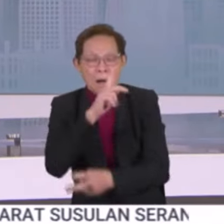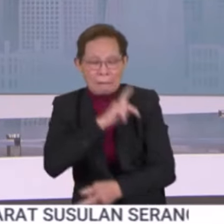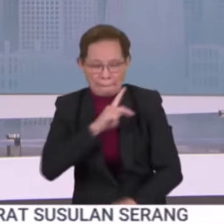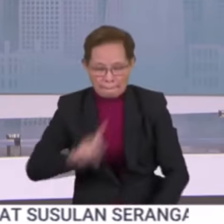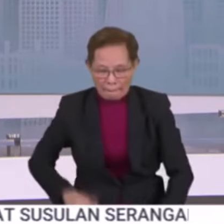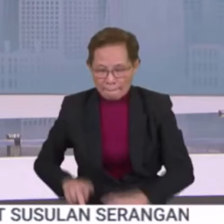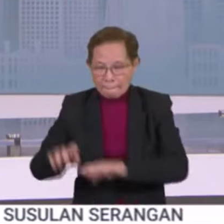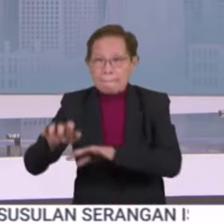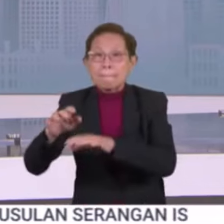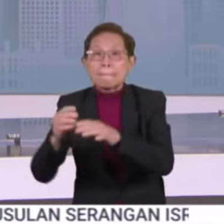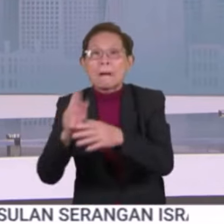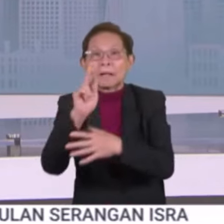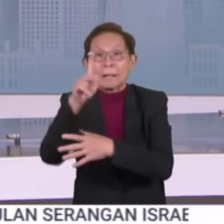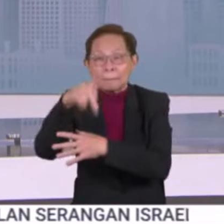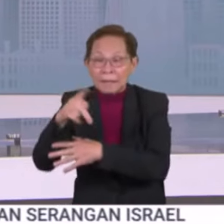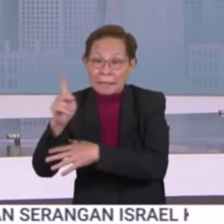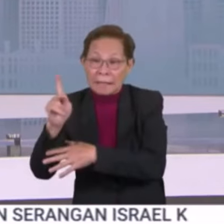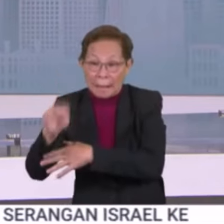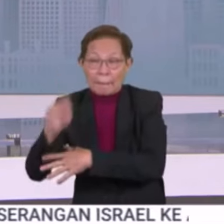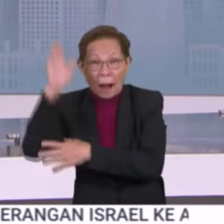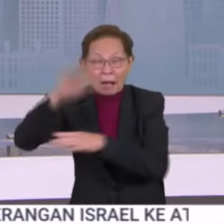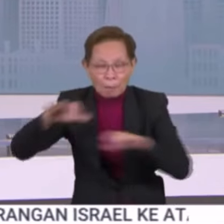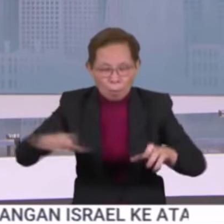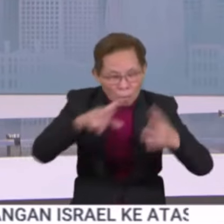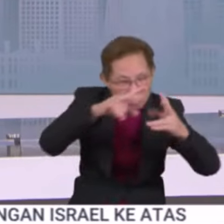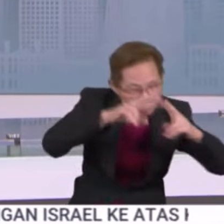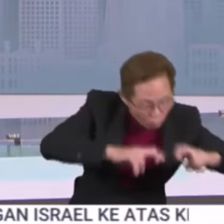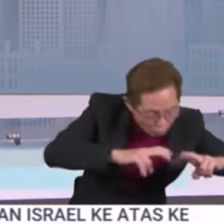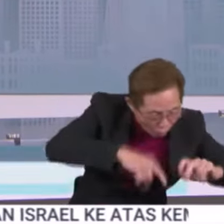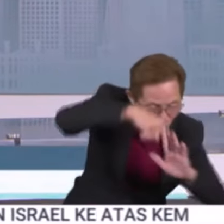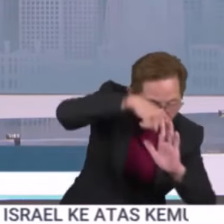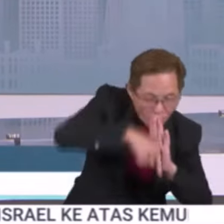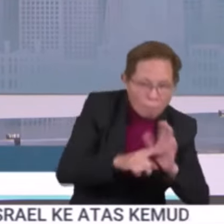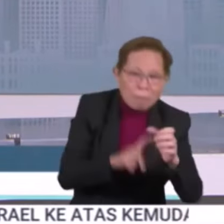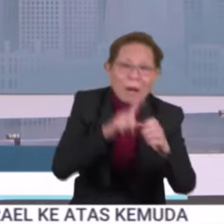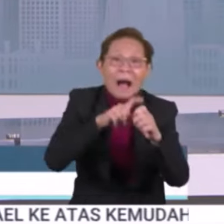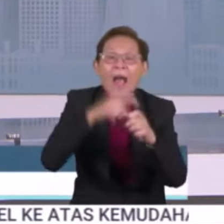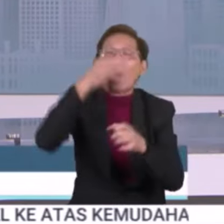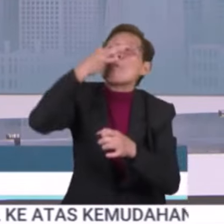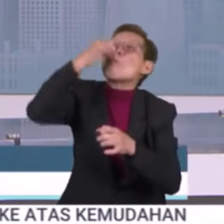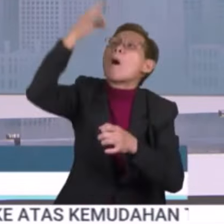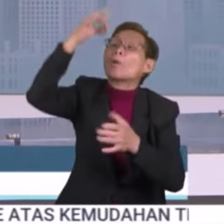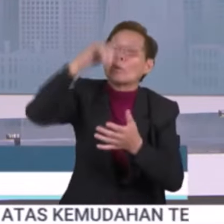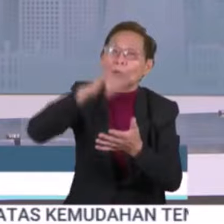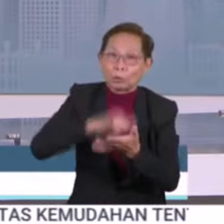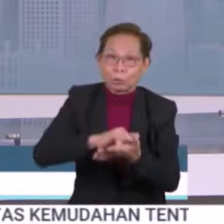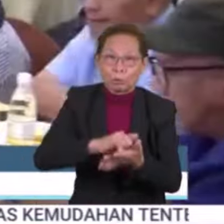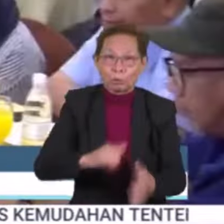dan Keterjaminan Makanan KPKM akan jalankan pemeriksaan lanjut berhubung perkara itu.